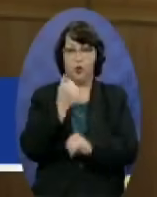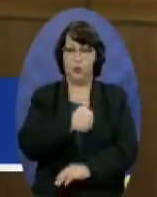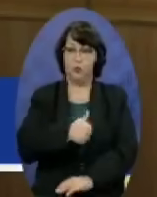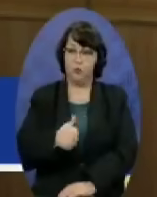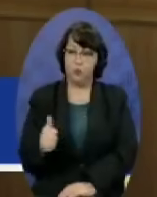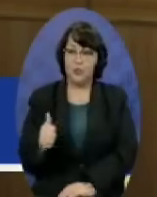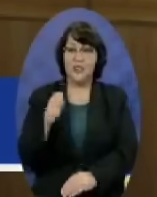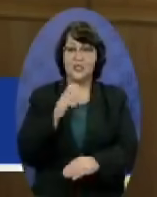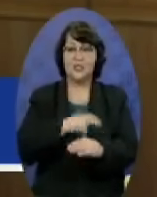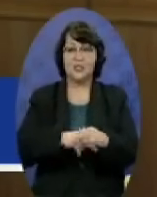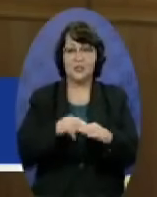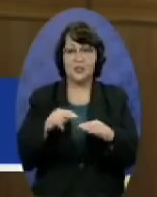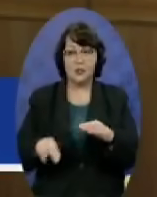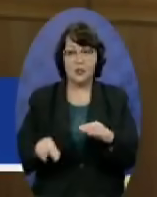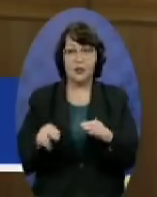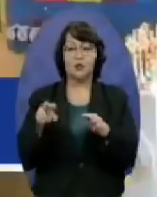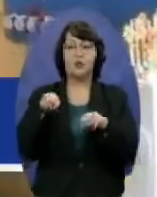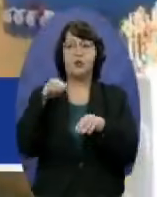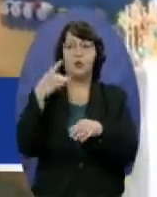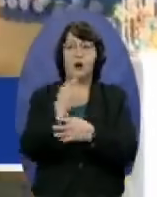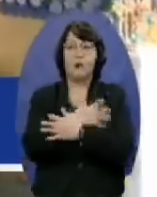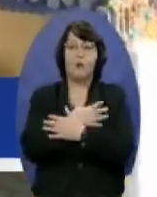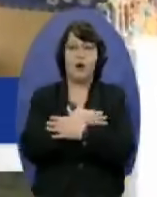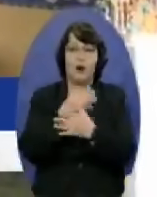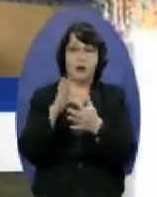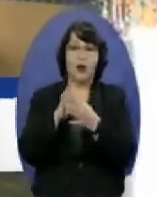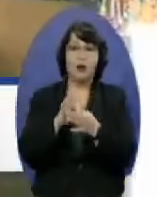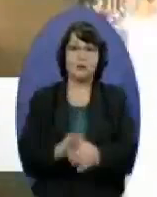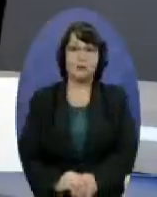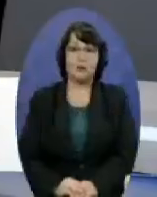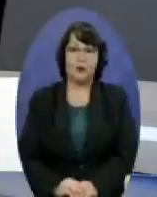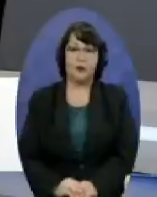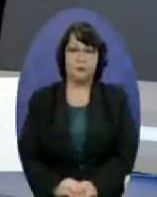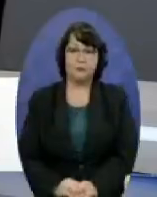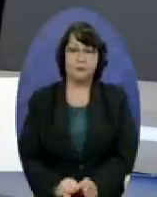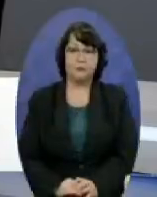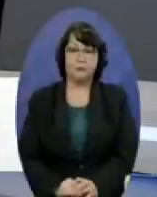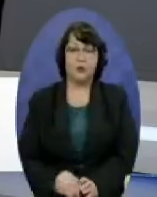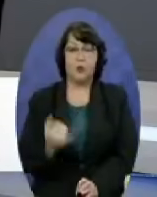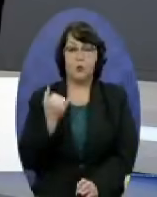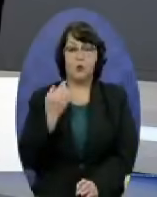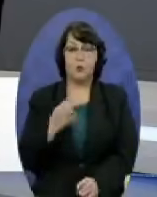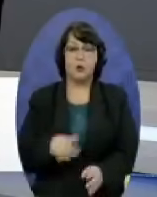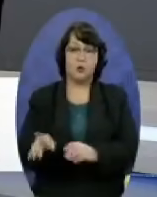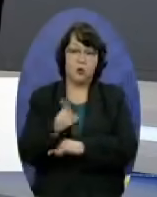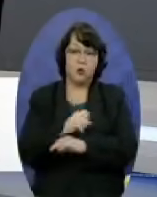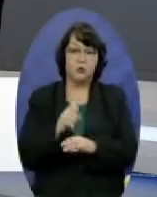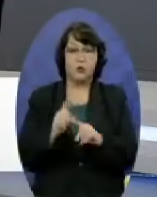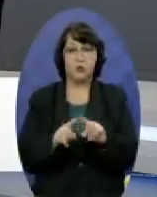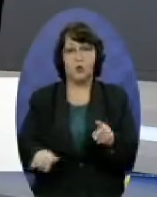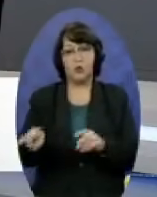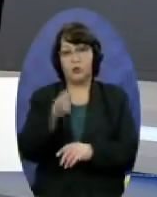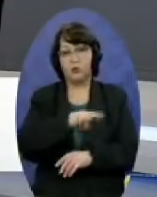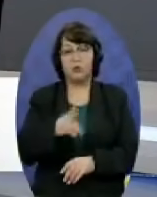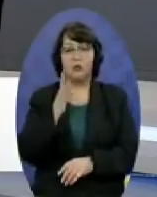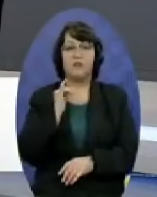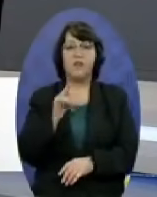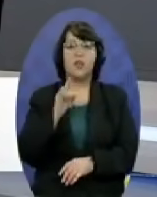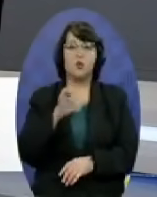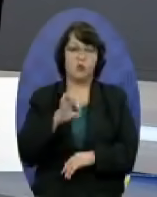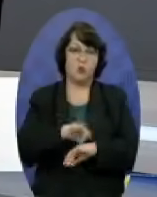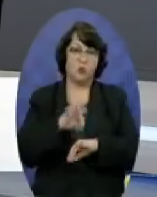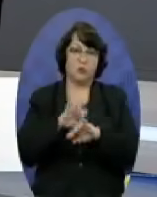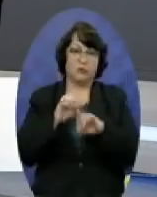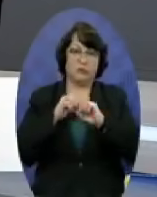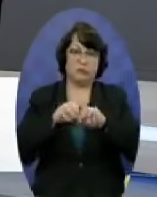цэцэрлэгийн карантинлаад байгаа маа. За нийслэлд ч хөдөөж вирусын юм тархалт бол ижил байгаа